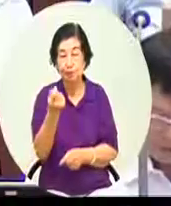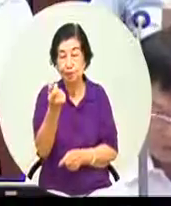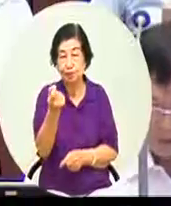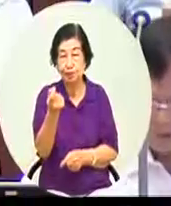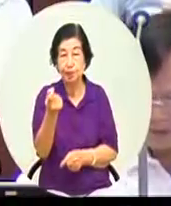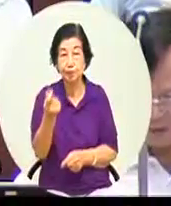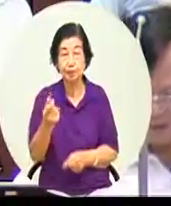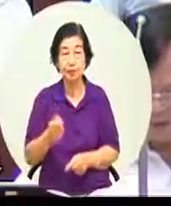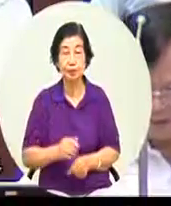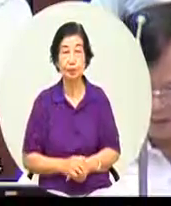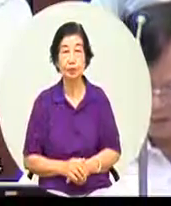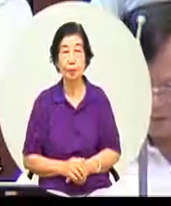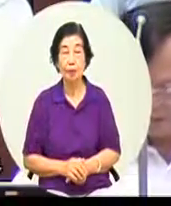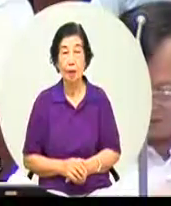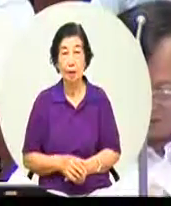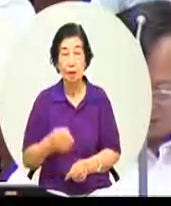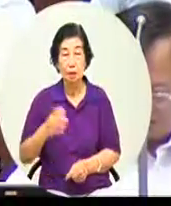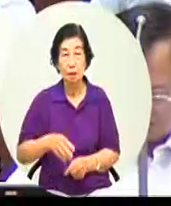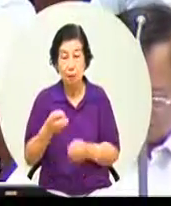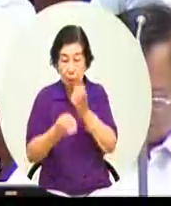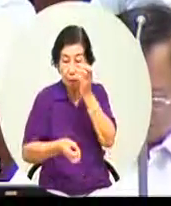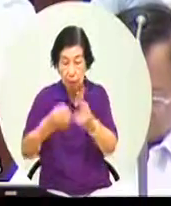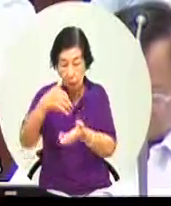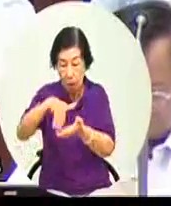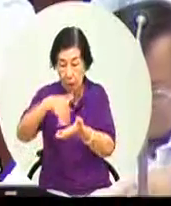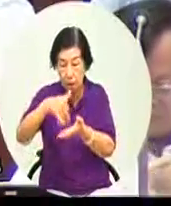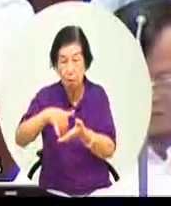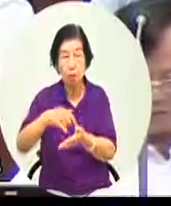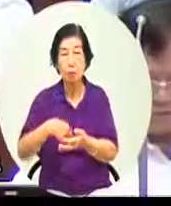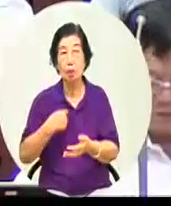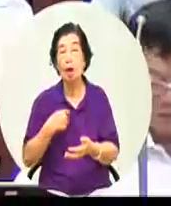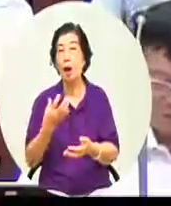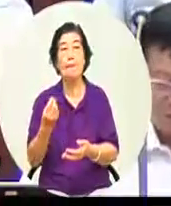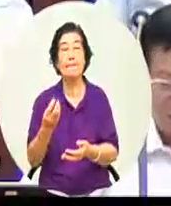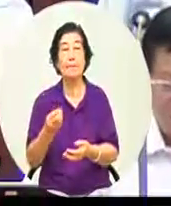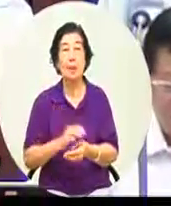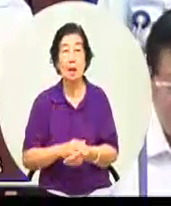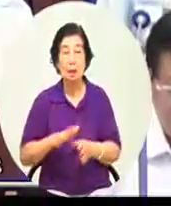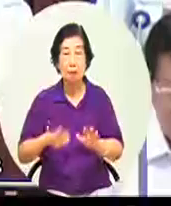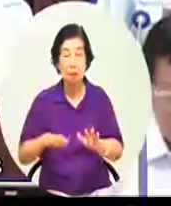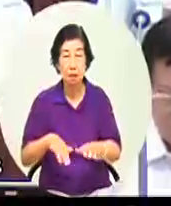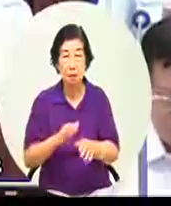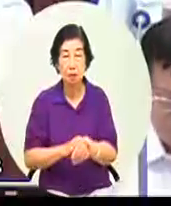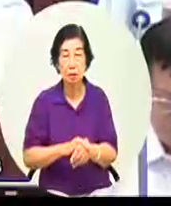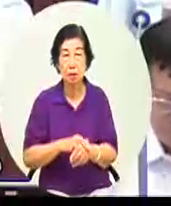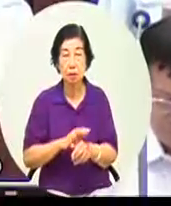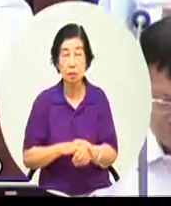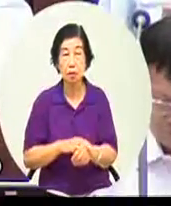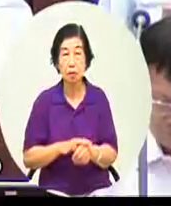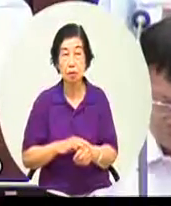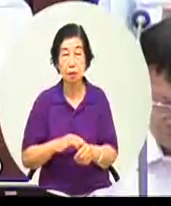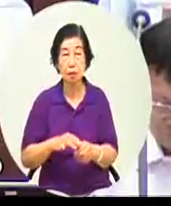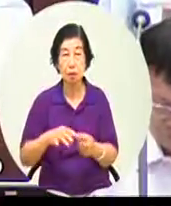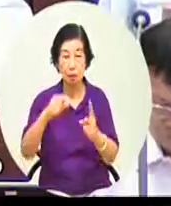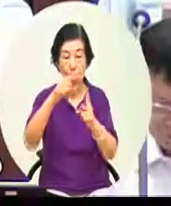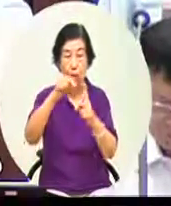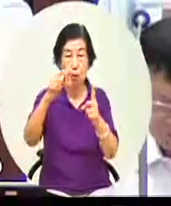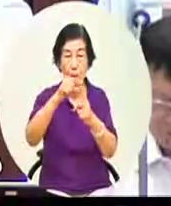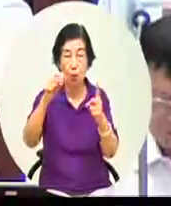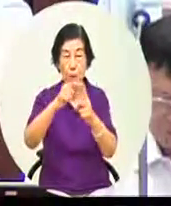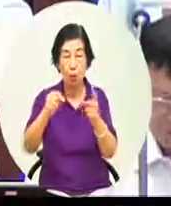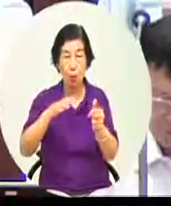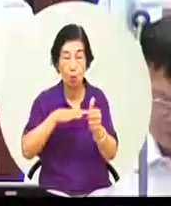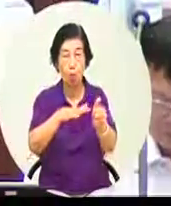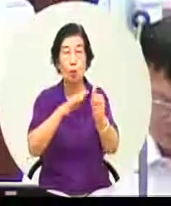于详细的数字我手上是没有的，但是我们跟导游协会因为这次有办这个东南亚语系的导游导览员的训